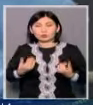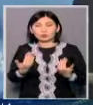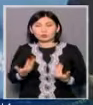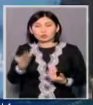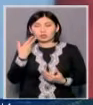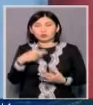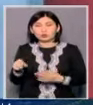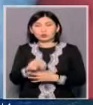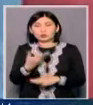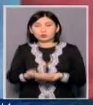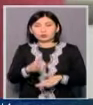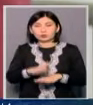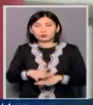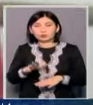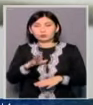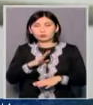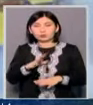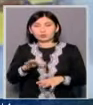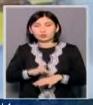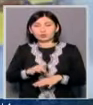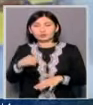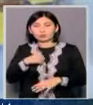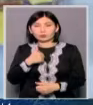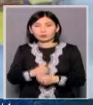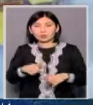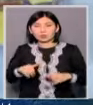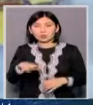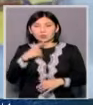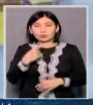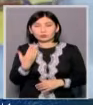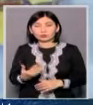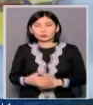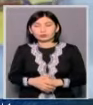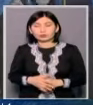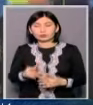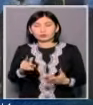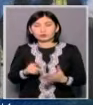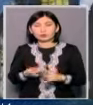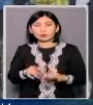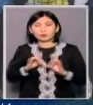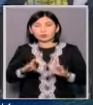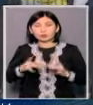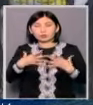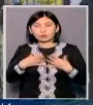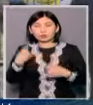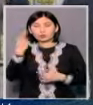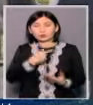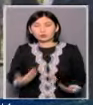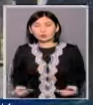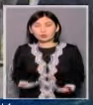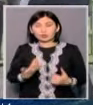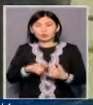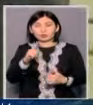когда лечиться тяжело, искать способ не болеть – самое главное решение, говорит он. Цель мероприятия – пропаганда здорового образа жизни